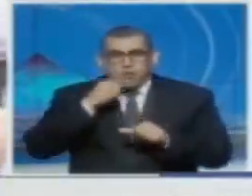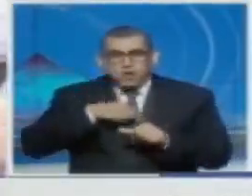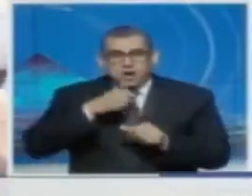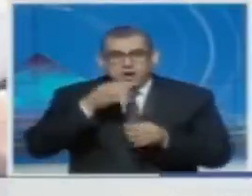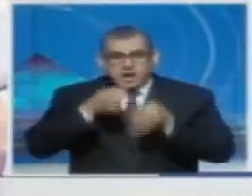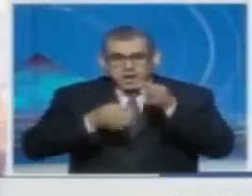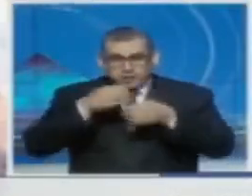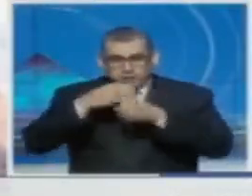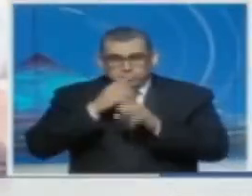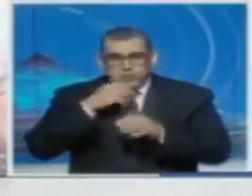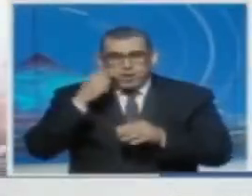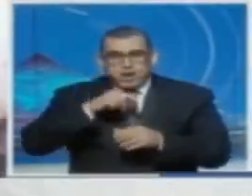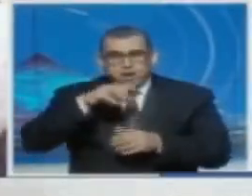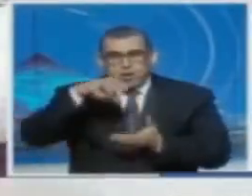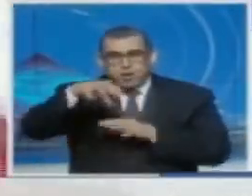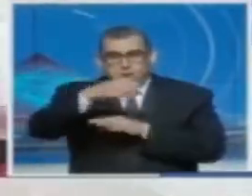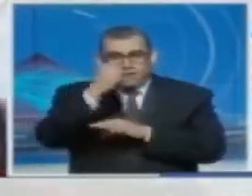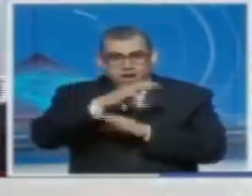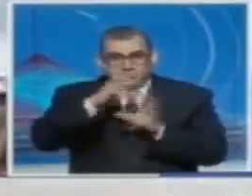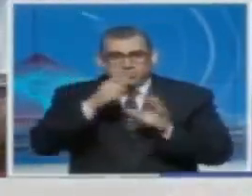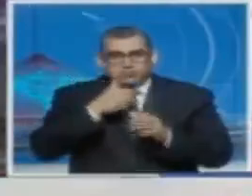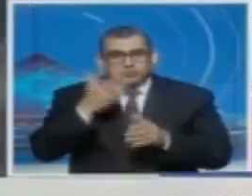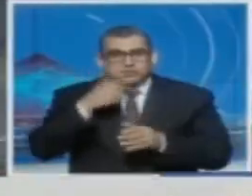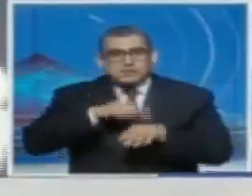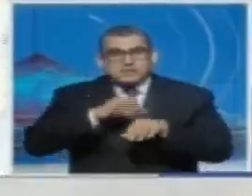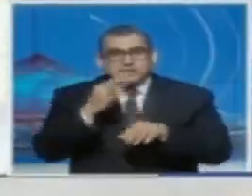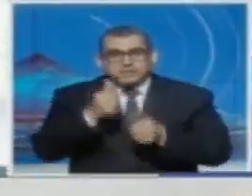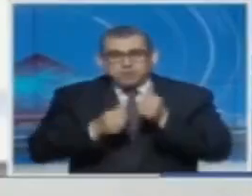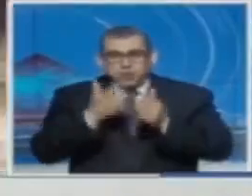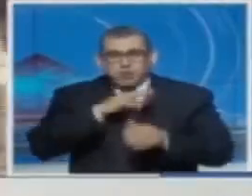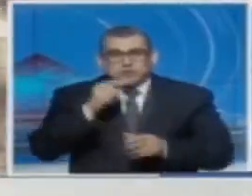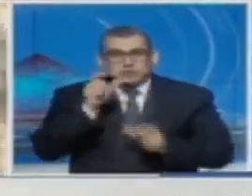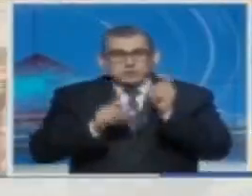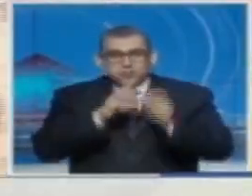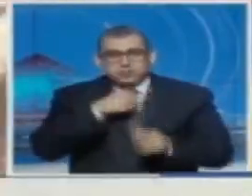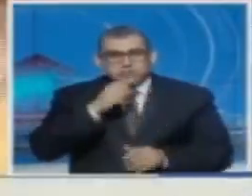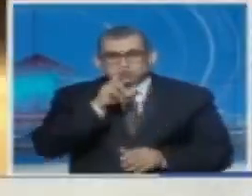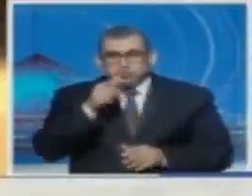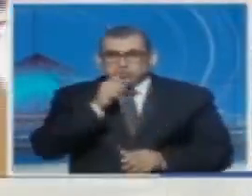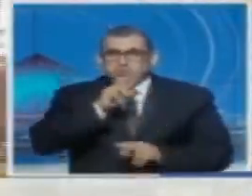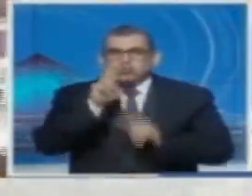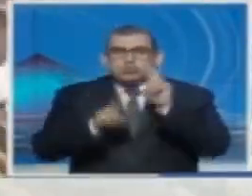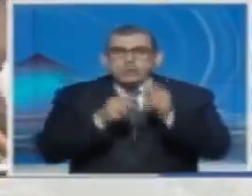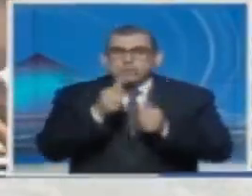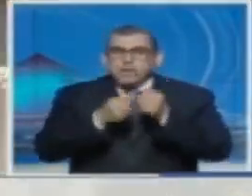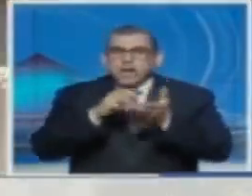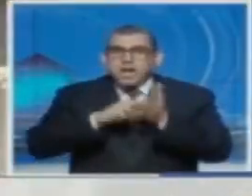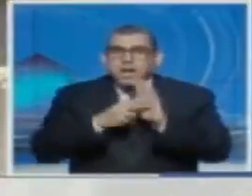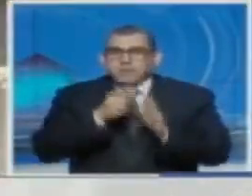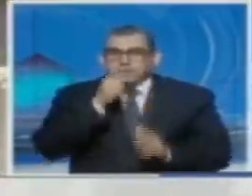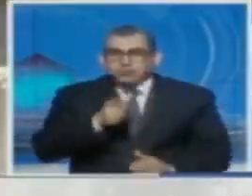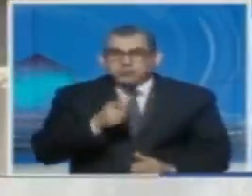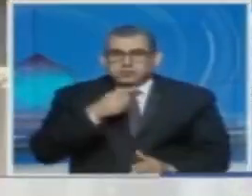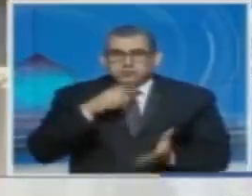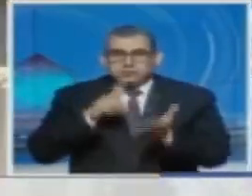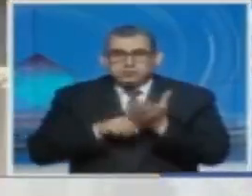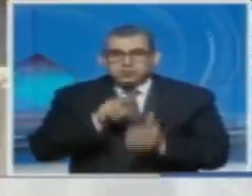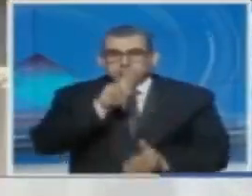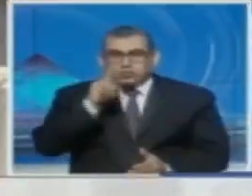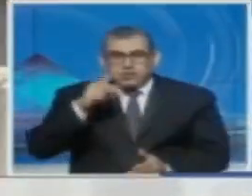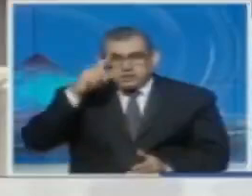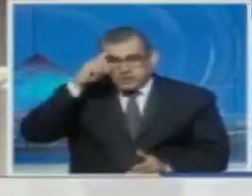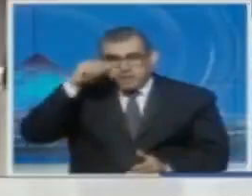مدار 3 ساعات كاملة. خرج بعدها الطلاب معبرين عن آرائهم في مستوى الامتحان. اللجنة كانت شادة شوية